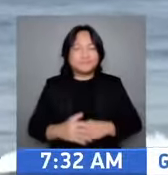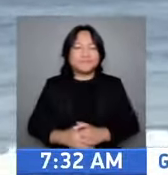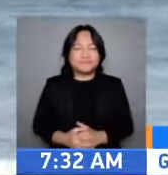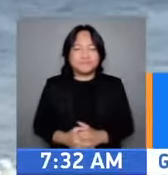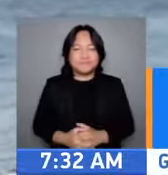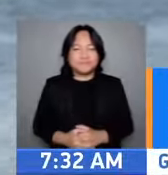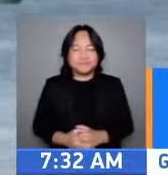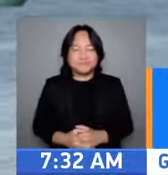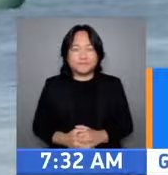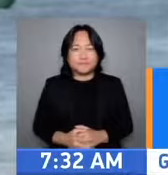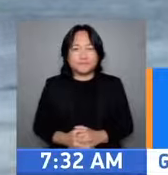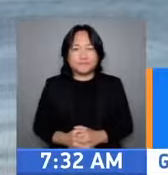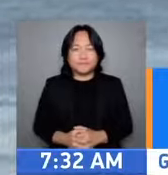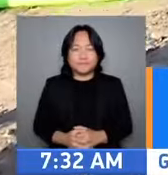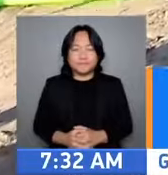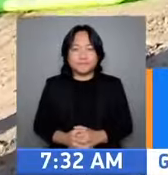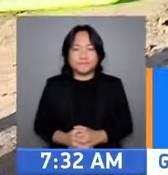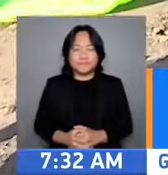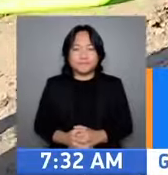Q.